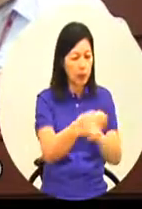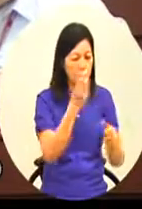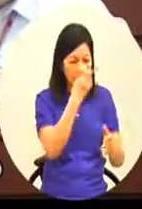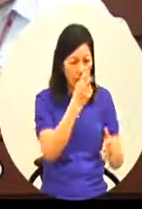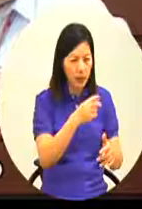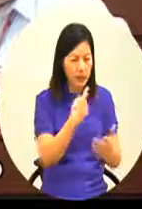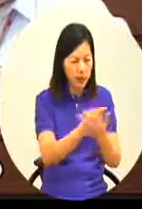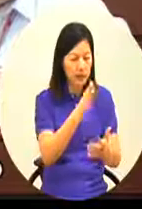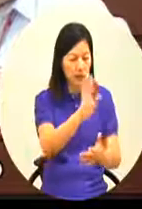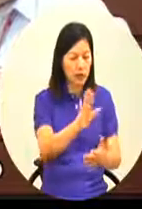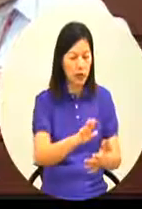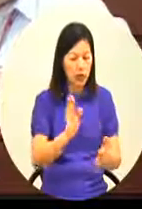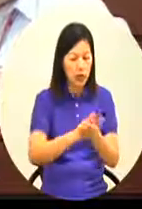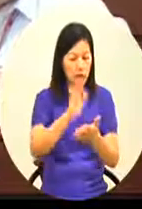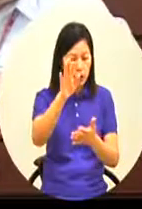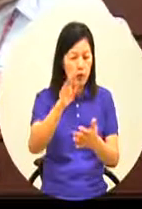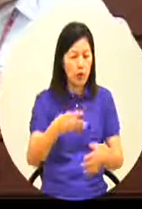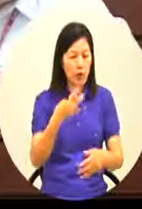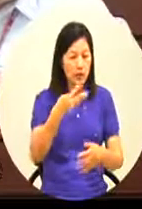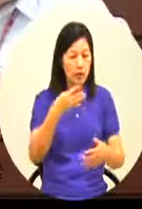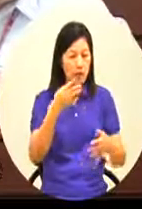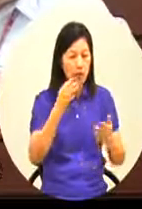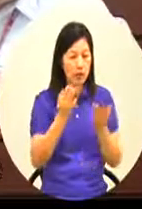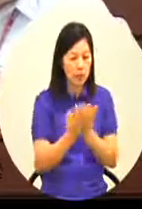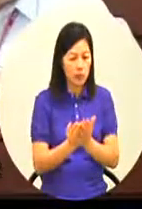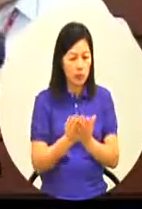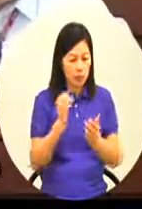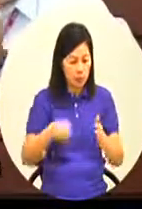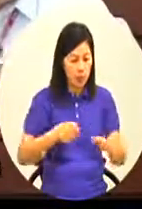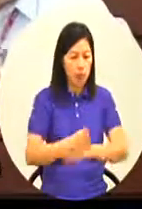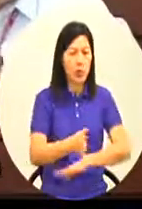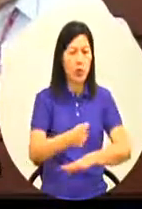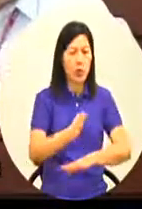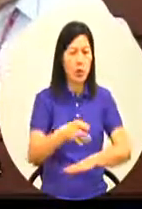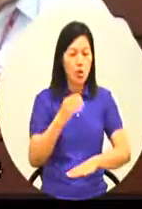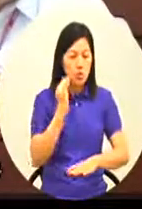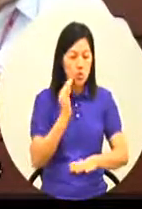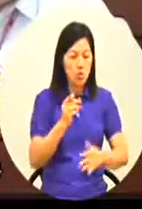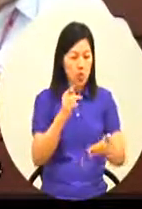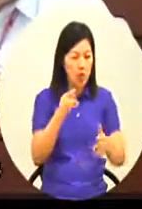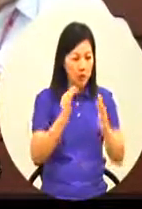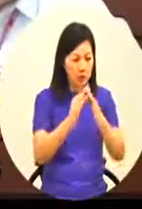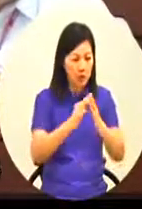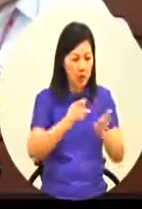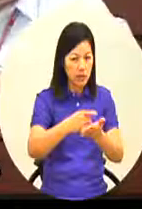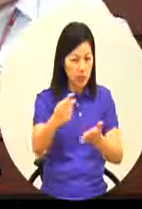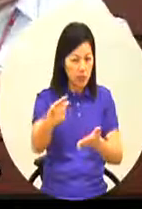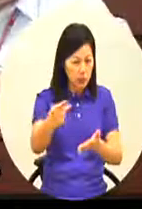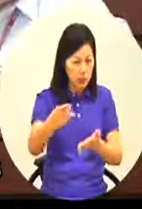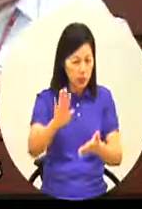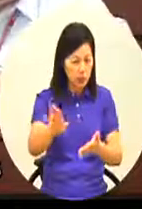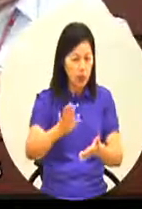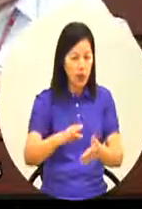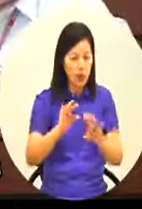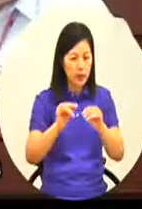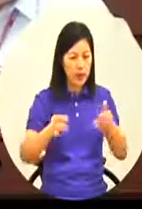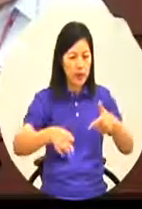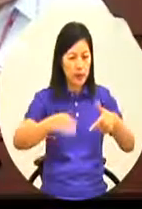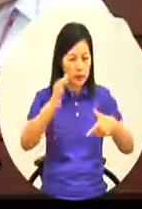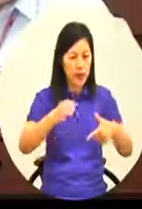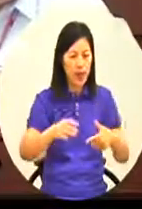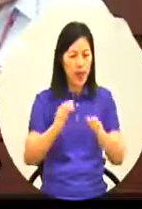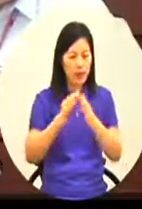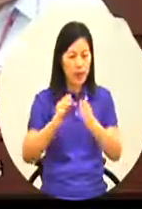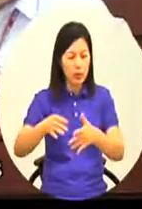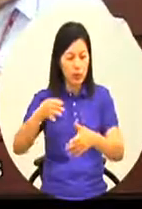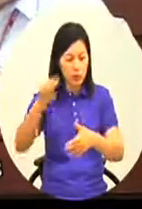法院经过立法院三读通过之后呢，那个你是租给人家的话，那个住宅的那个地价税、房屋税也会比照自用住宅